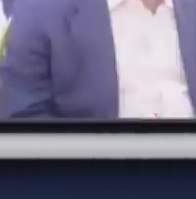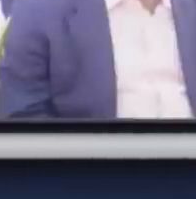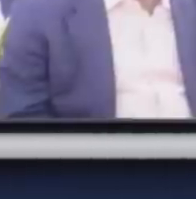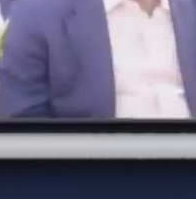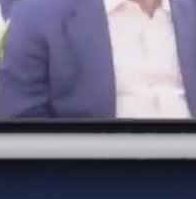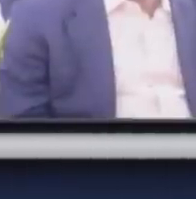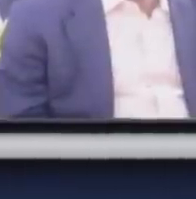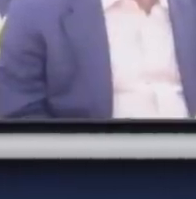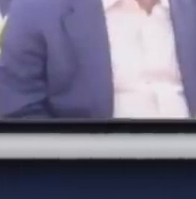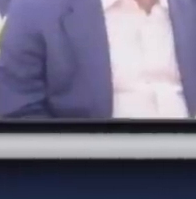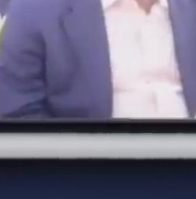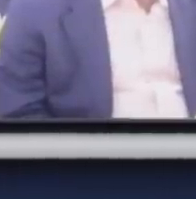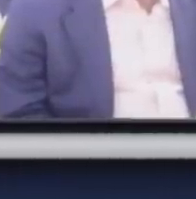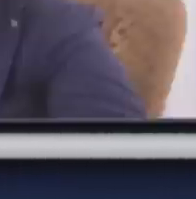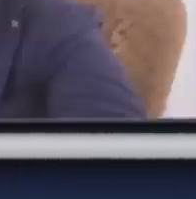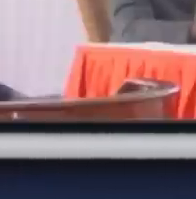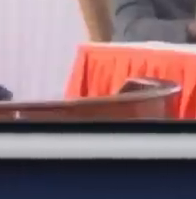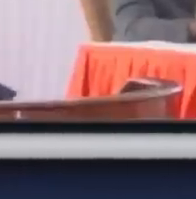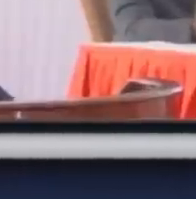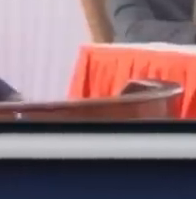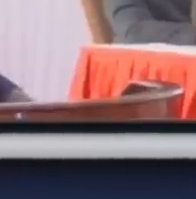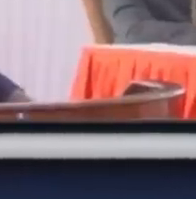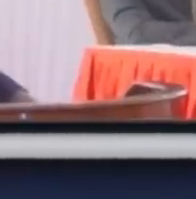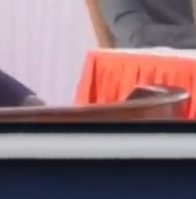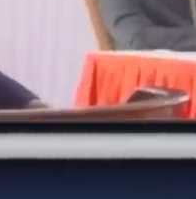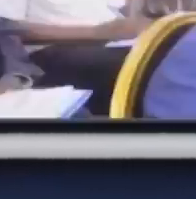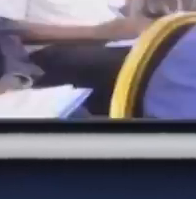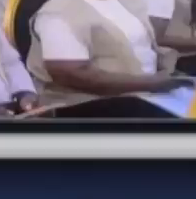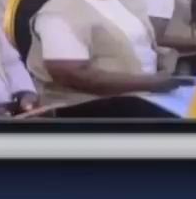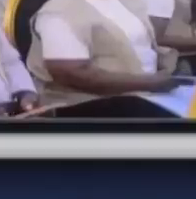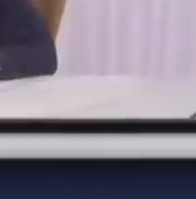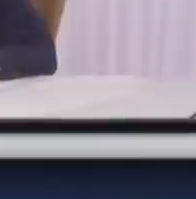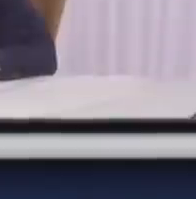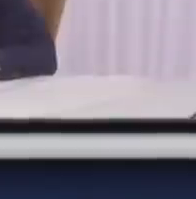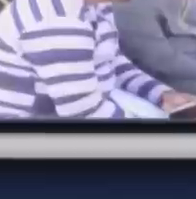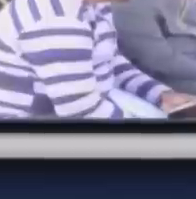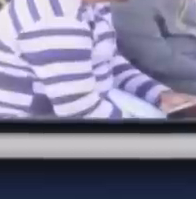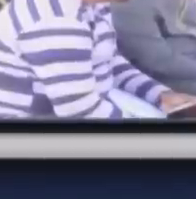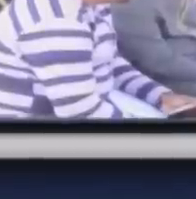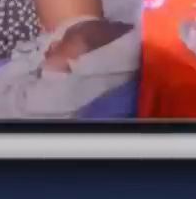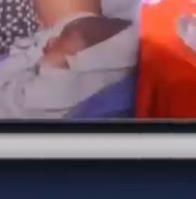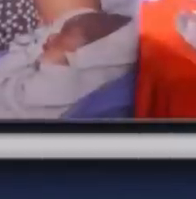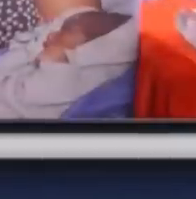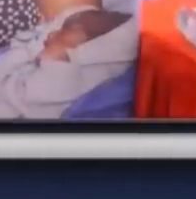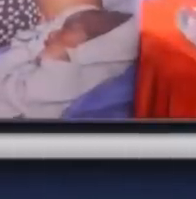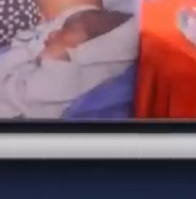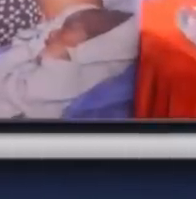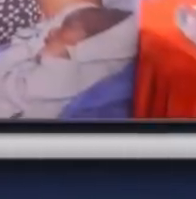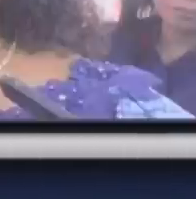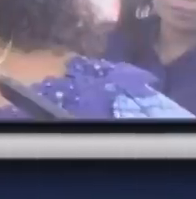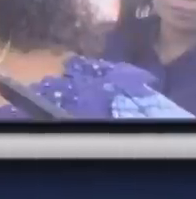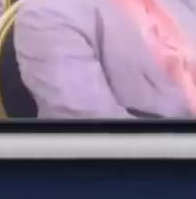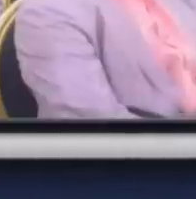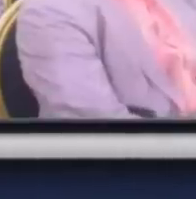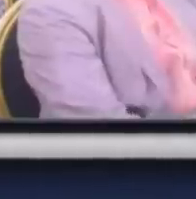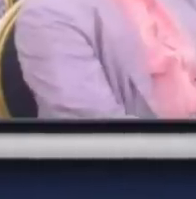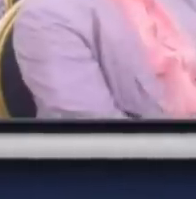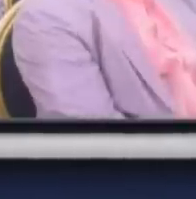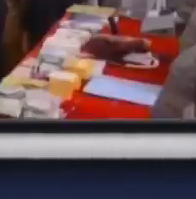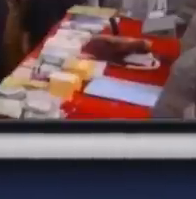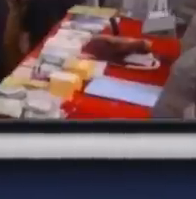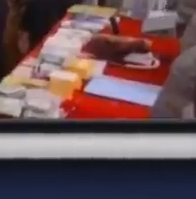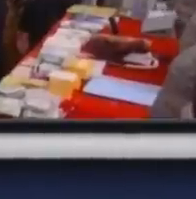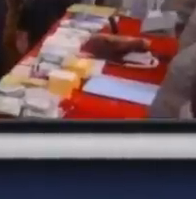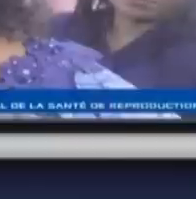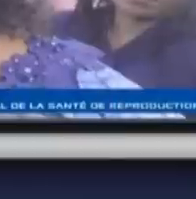bonne planification familiale. Le gouvernement encourage justement cette pratique malgré l'accouchement gratuit. Le Monde a